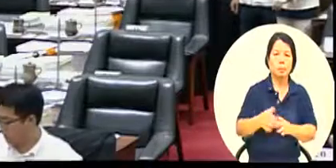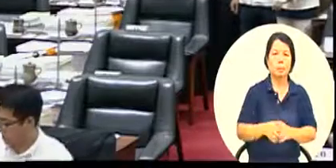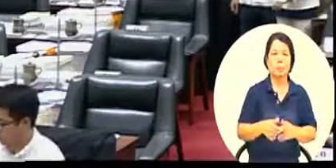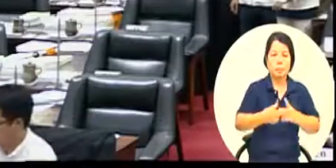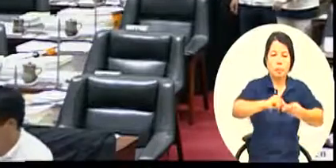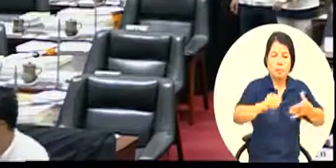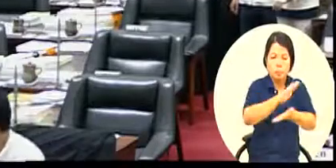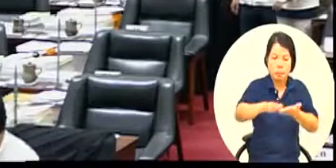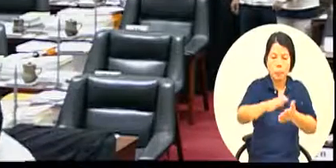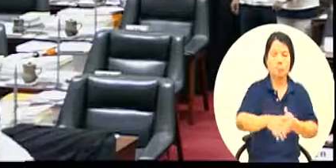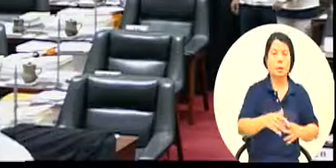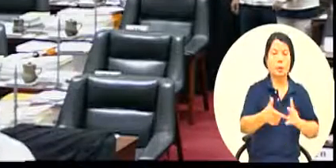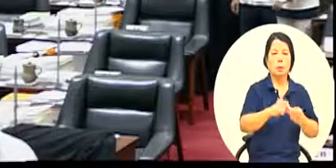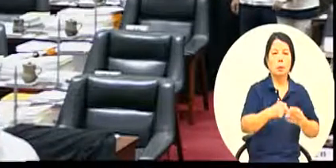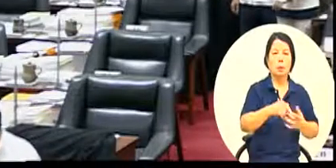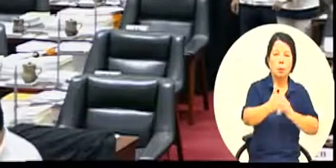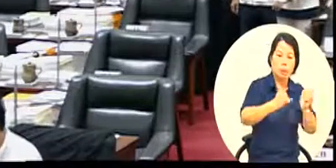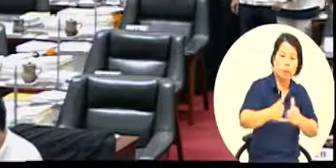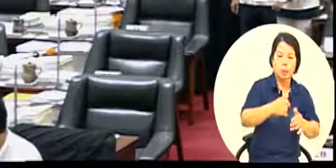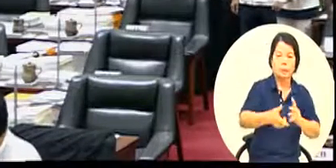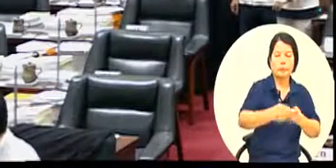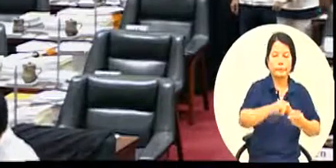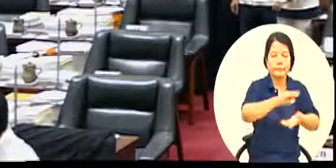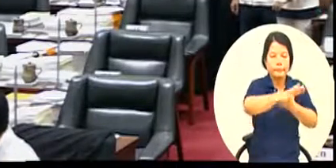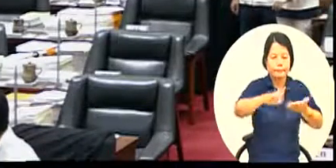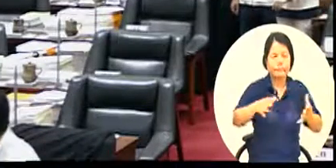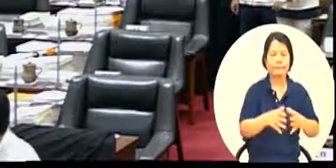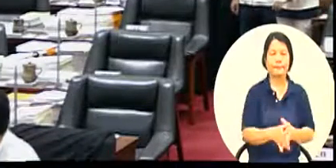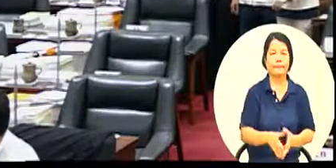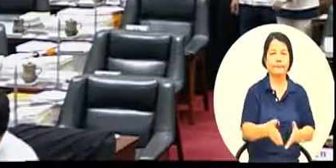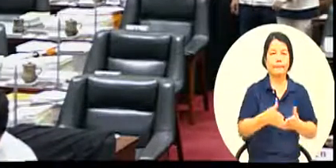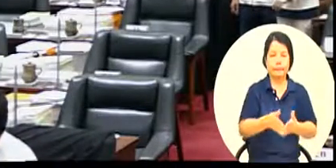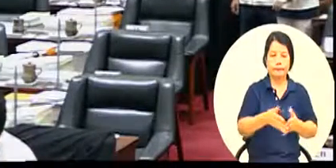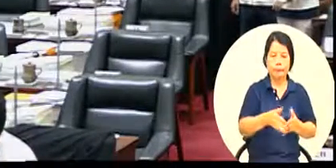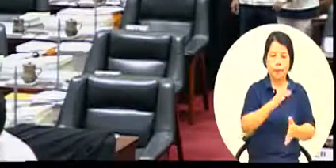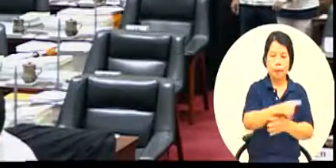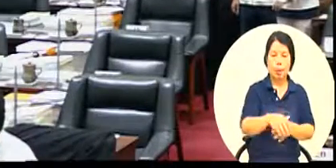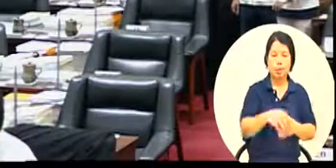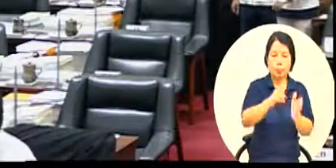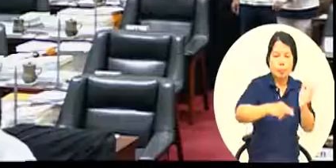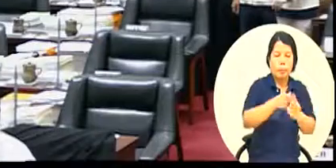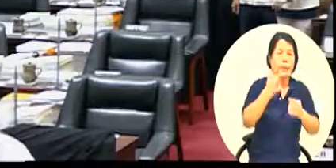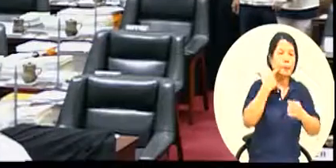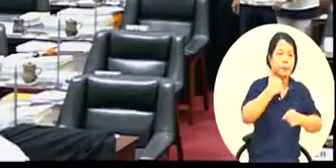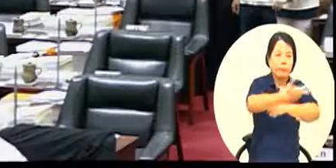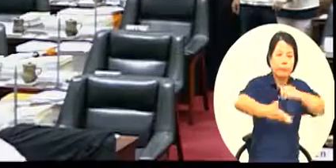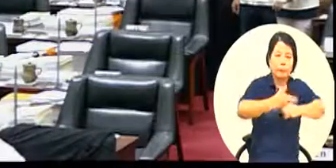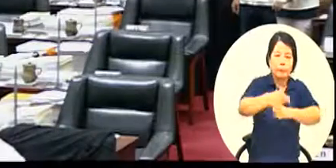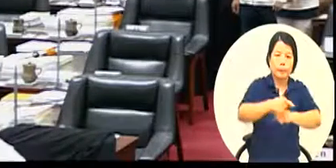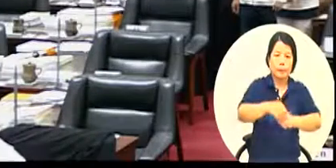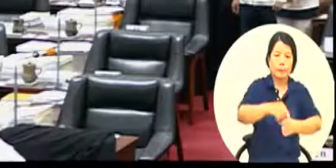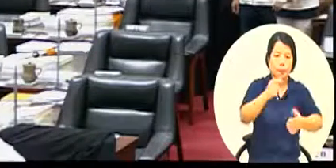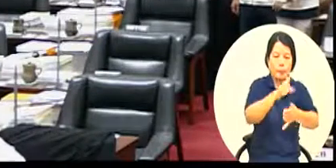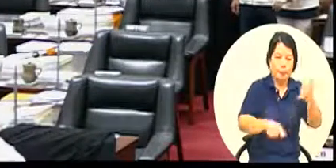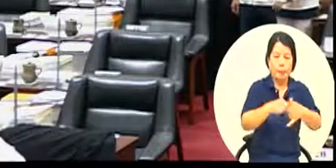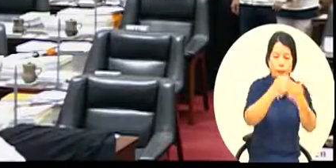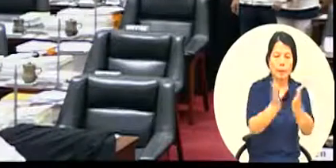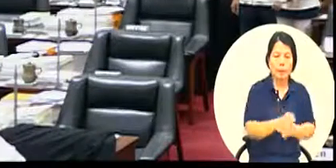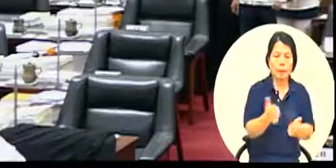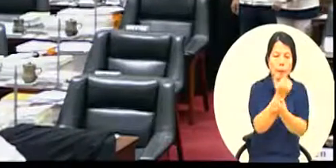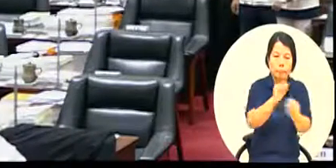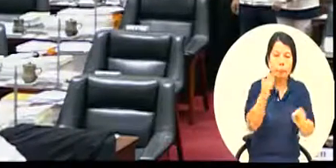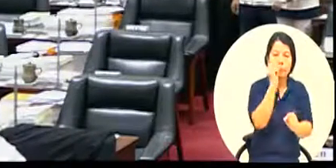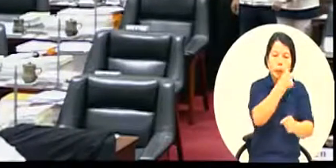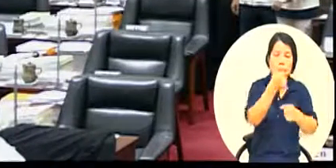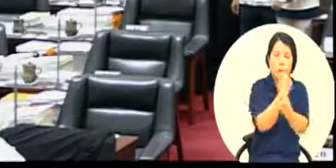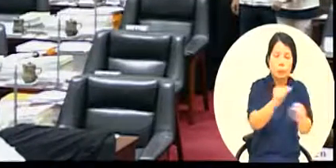社会和谐，所以要求呢，可以比照美丽岛事件，特赦阿扁前总统跟郭